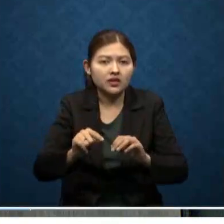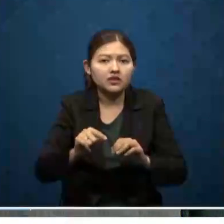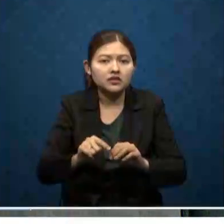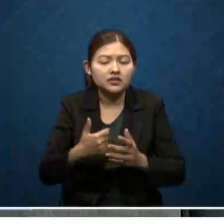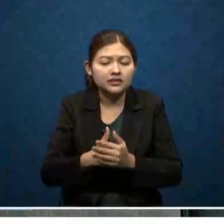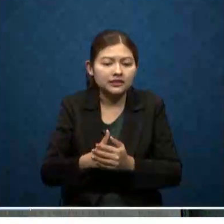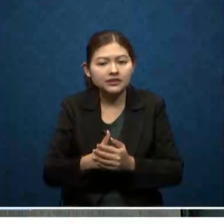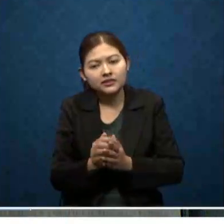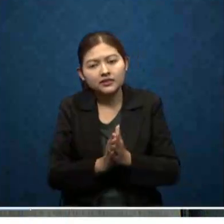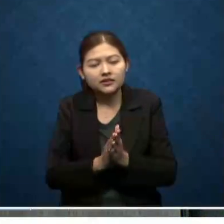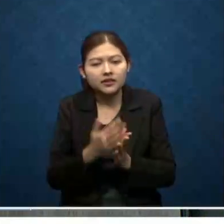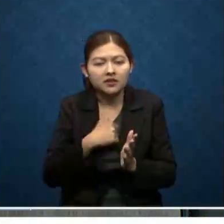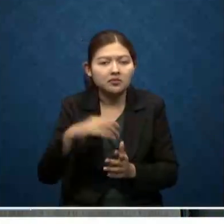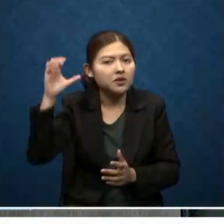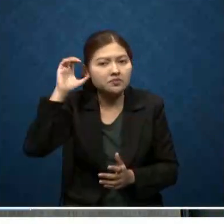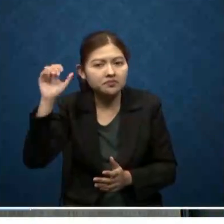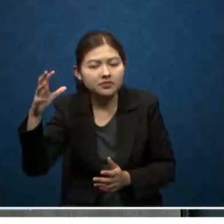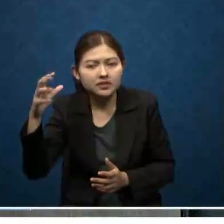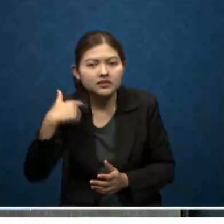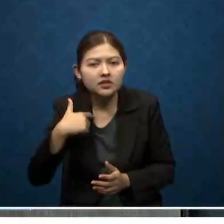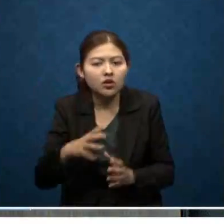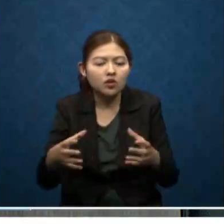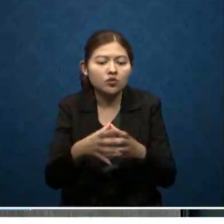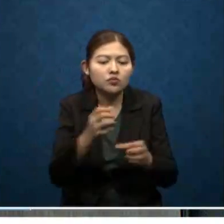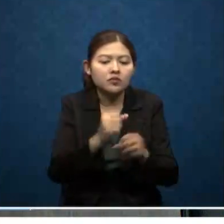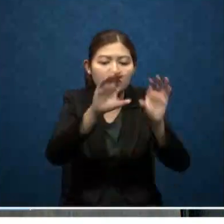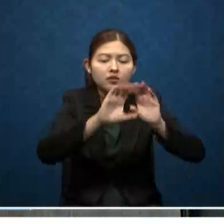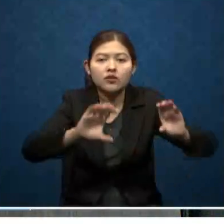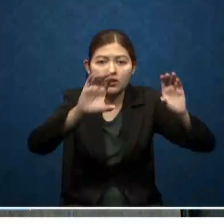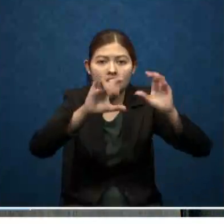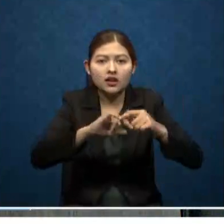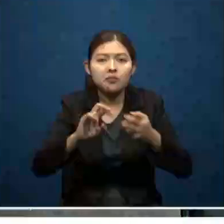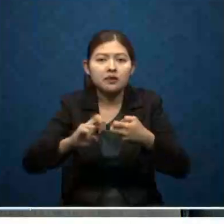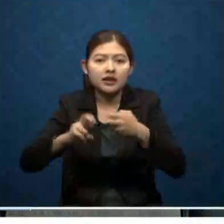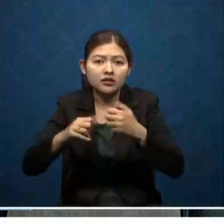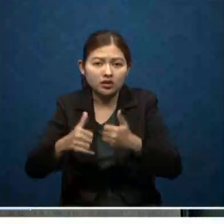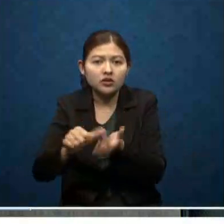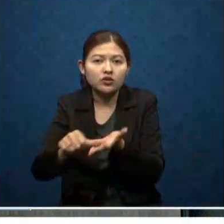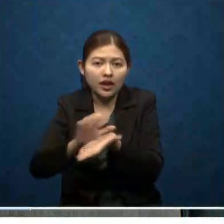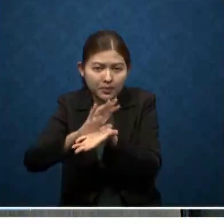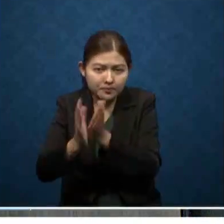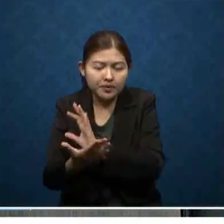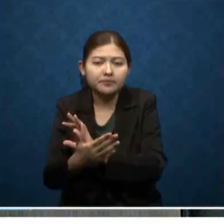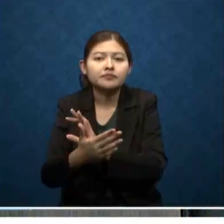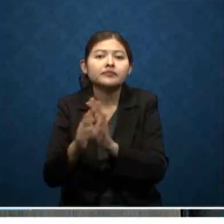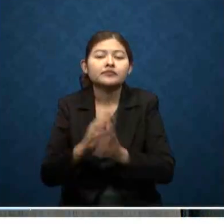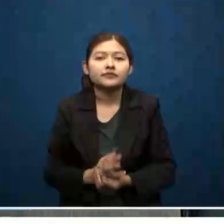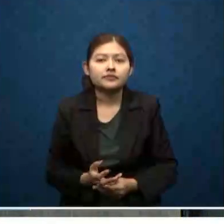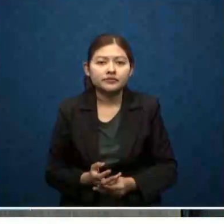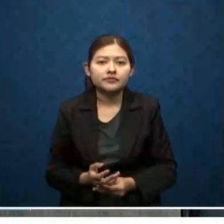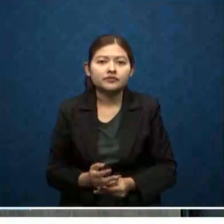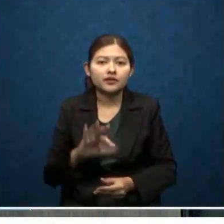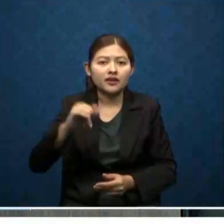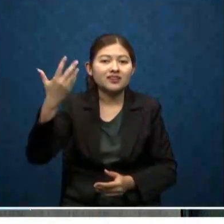เคลือบแคลงและไม่เกิดความไว้เนื้อเชื่อใจในหน่วยงานของภาครัฐและเป็นปัญหาที่ต้องการปฏิรูปนะครับตอนนั้นที่